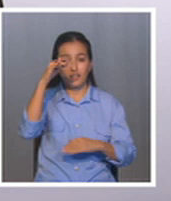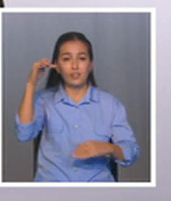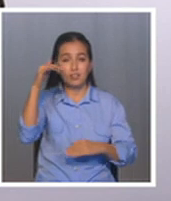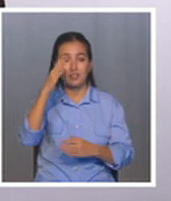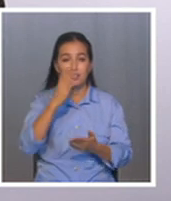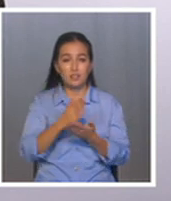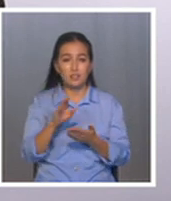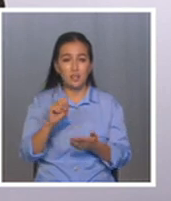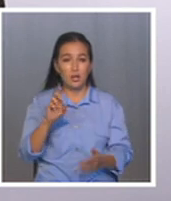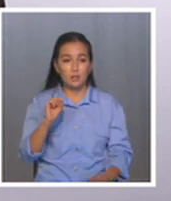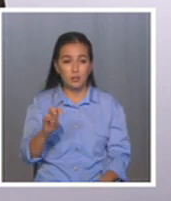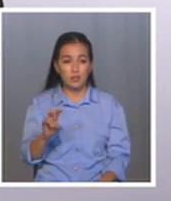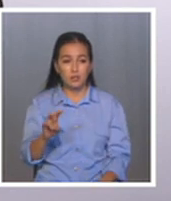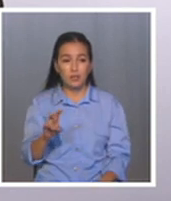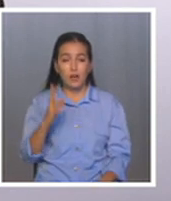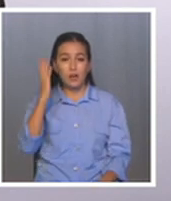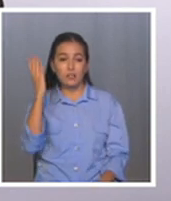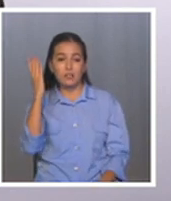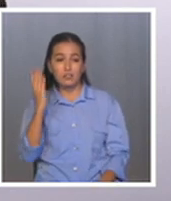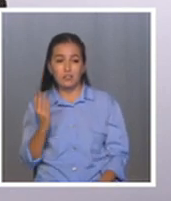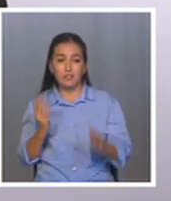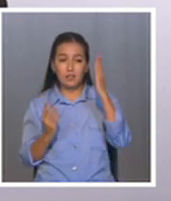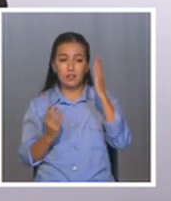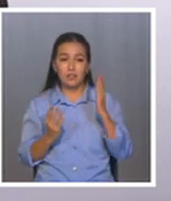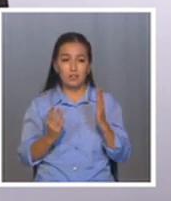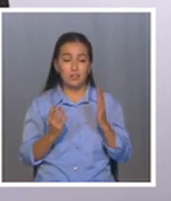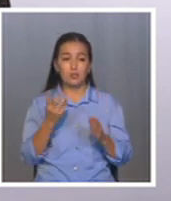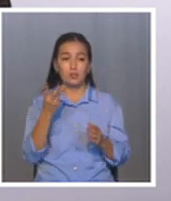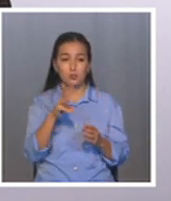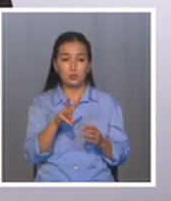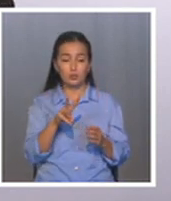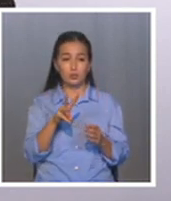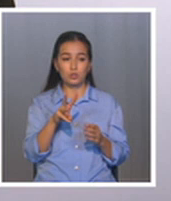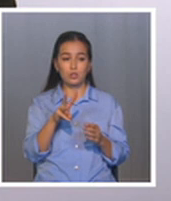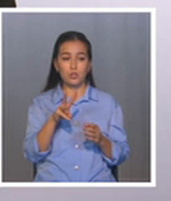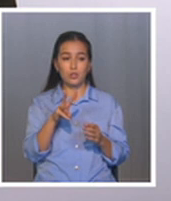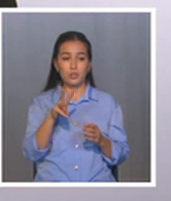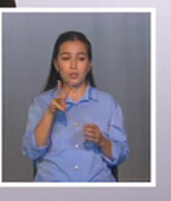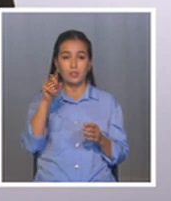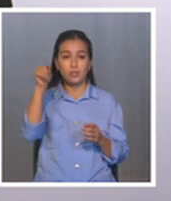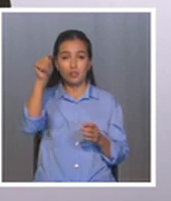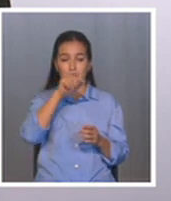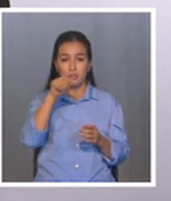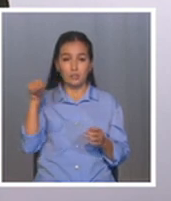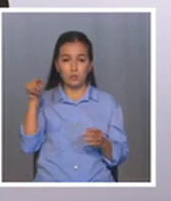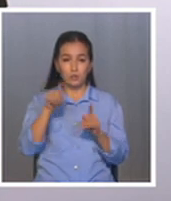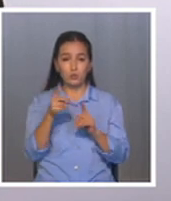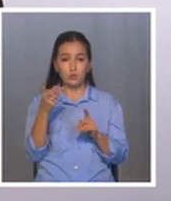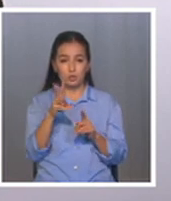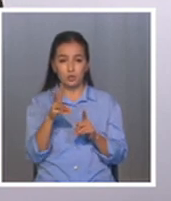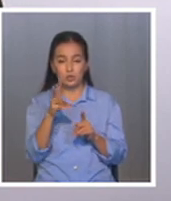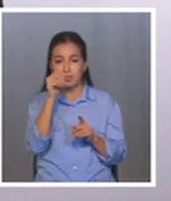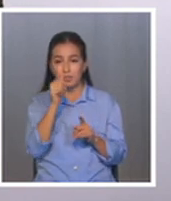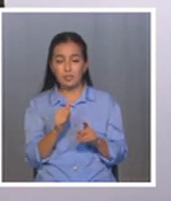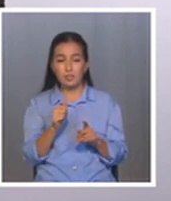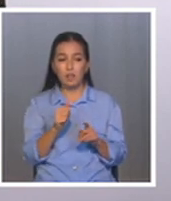бар. Және қырлары 3 бүйір қыры, табанында 3 қыр және төменгі табанында 3 қыр,